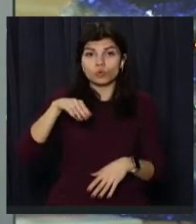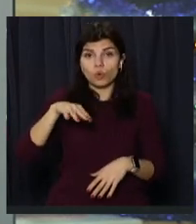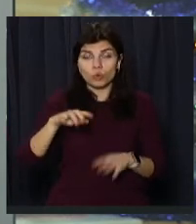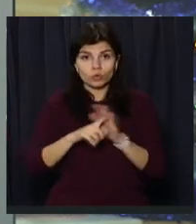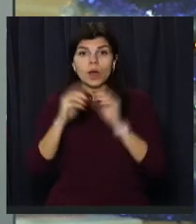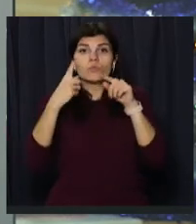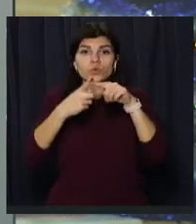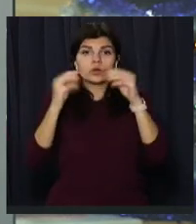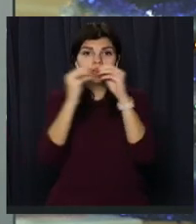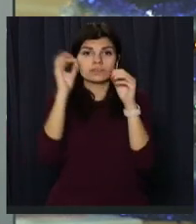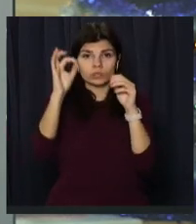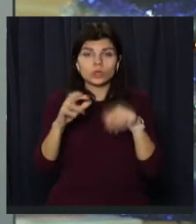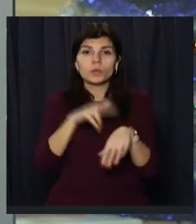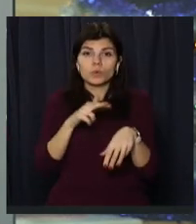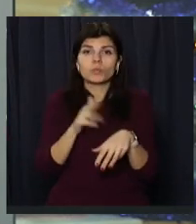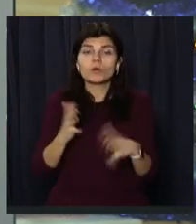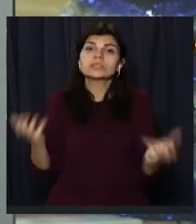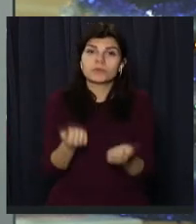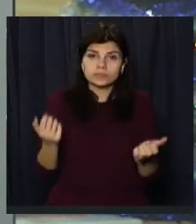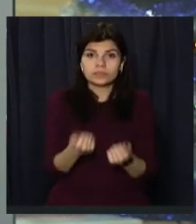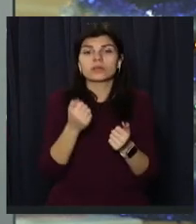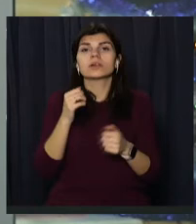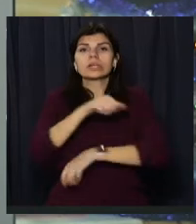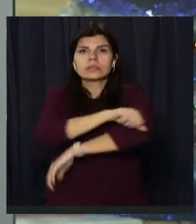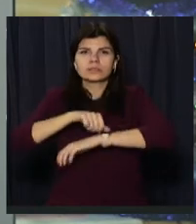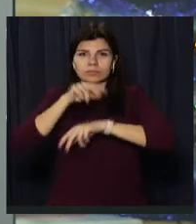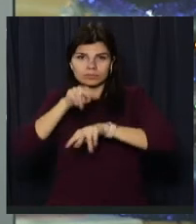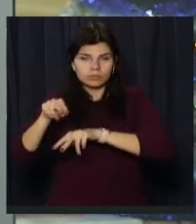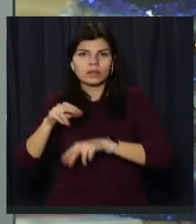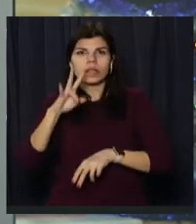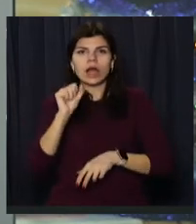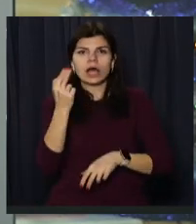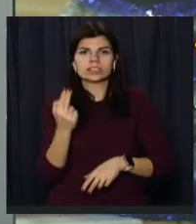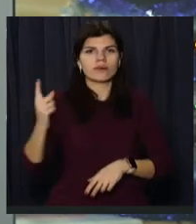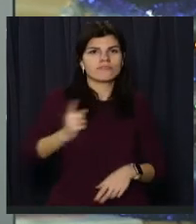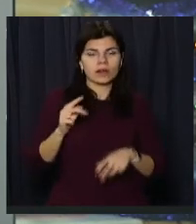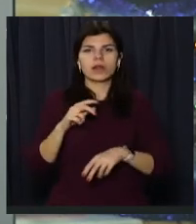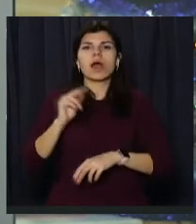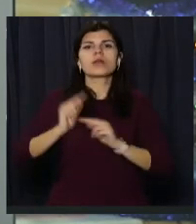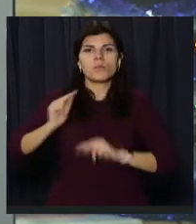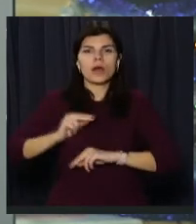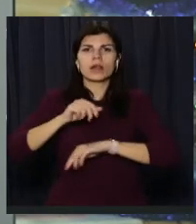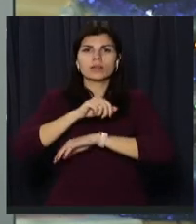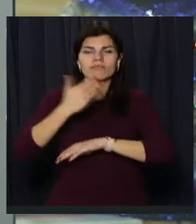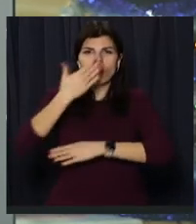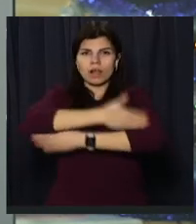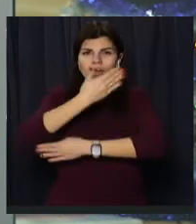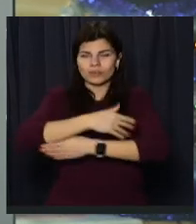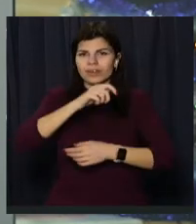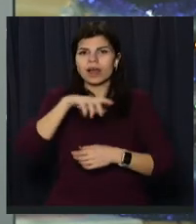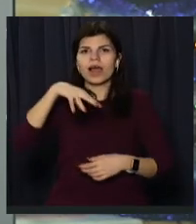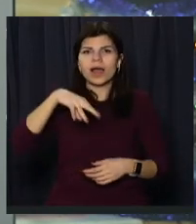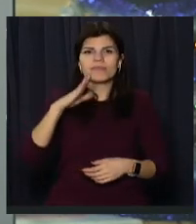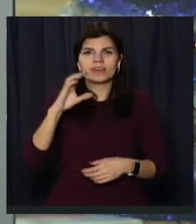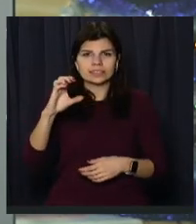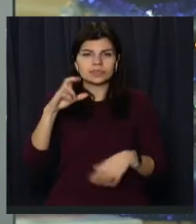поліціянти, рятувальники, прикордонники, нацгвардійці, працівники міграційної служби. Всі робітники системи МВС. За словами